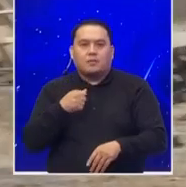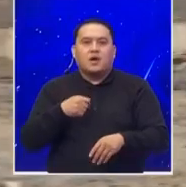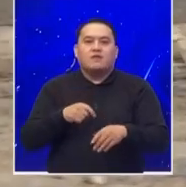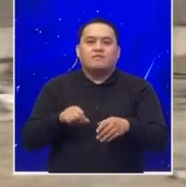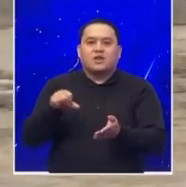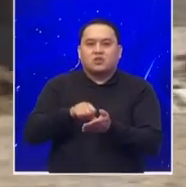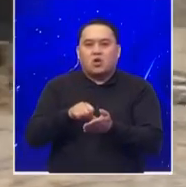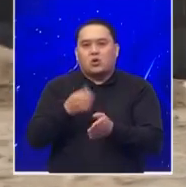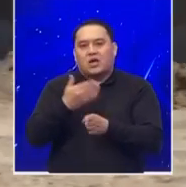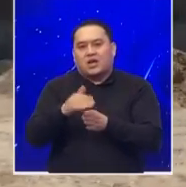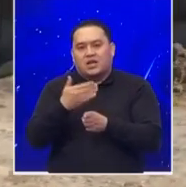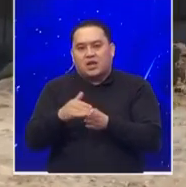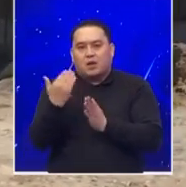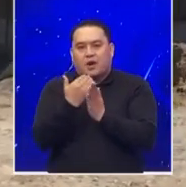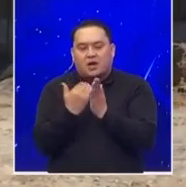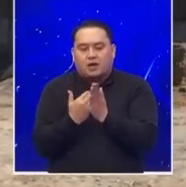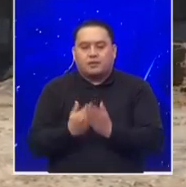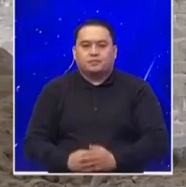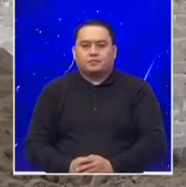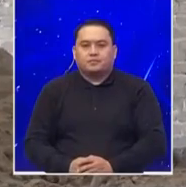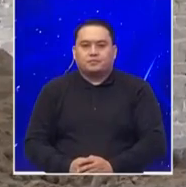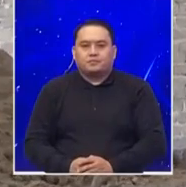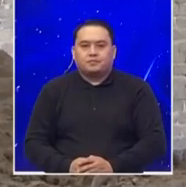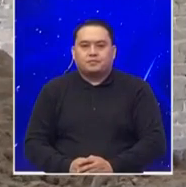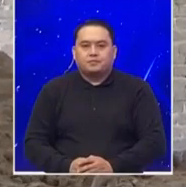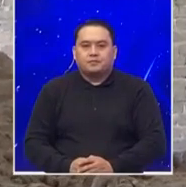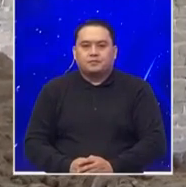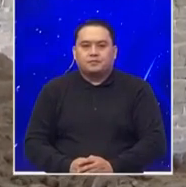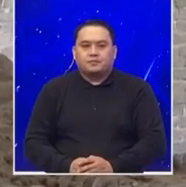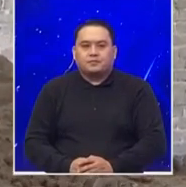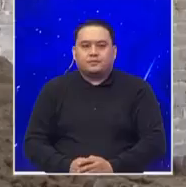рынка выступят льготные ипотечные госпрограммы.